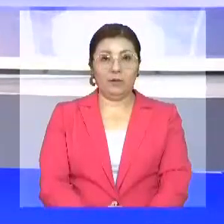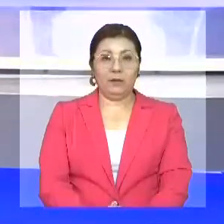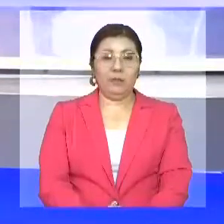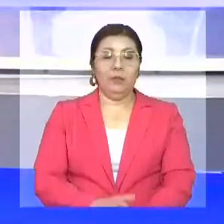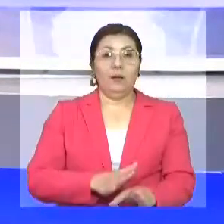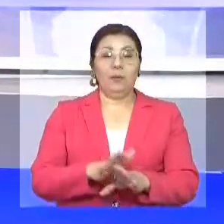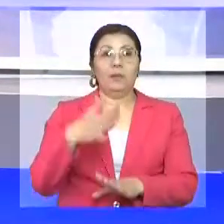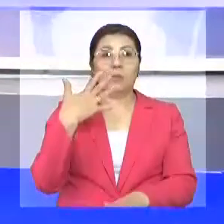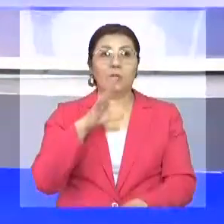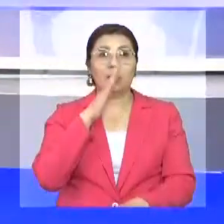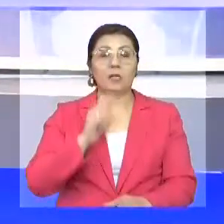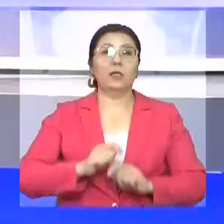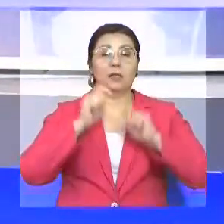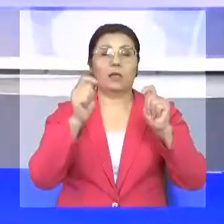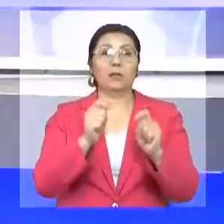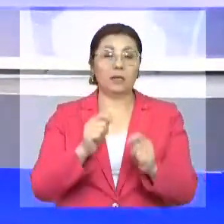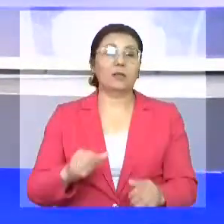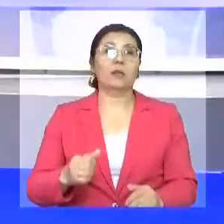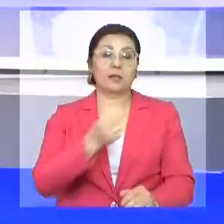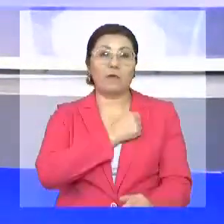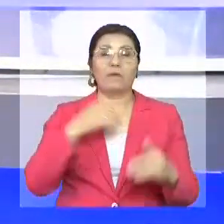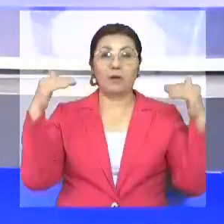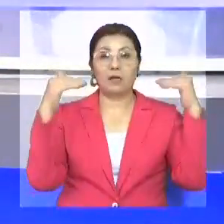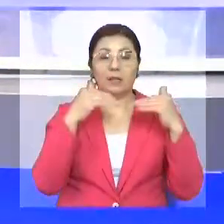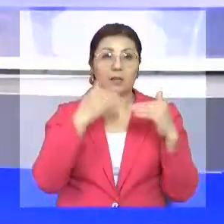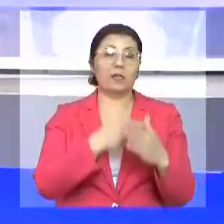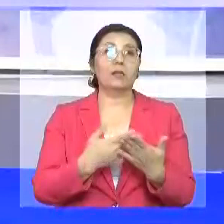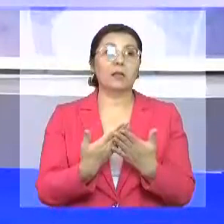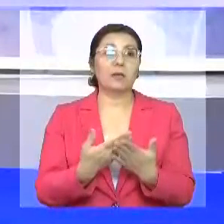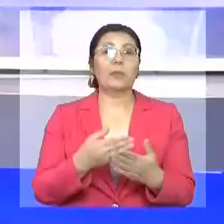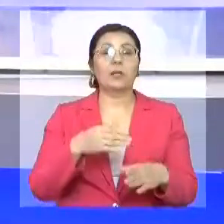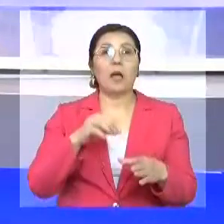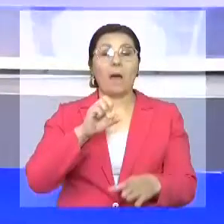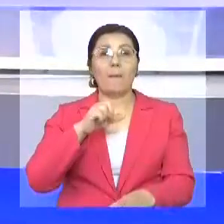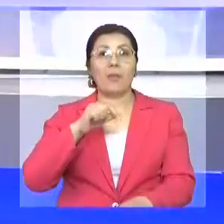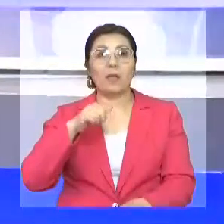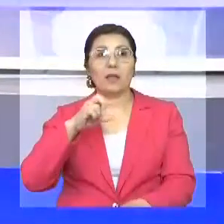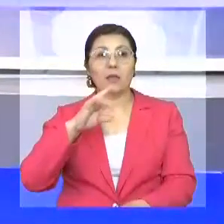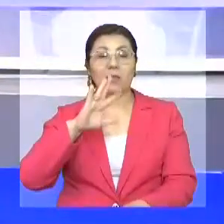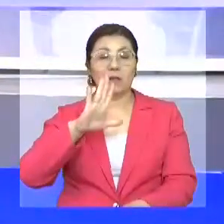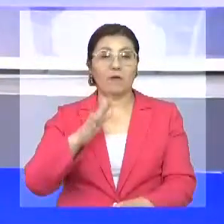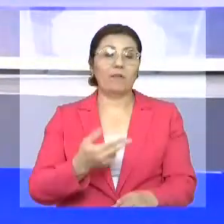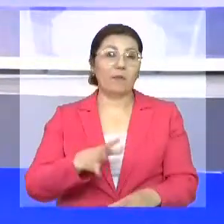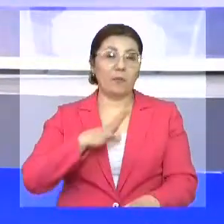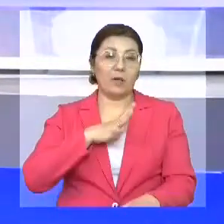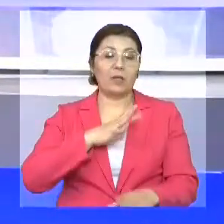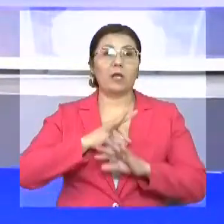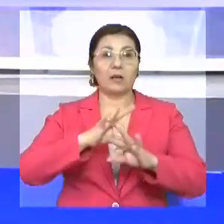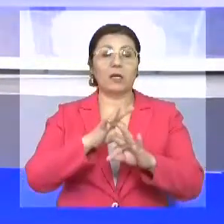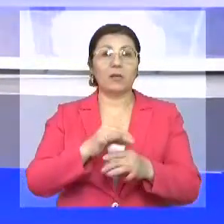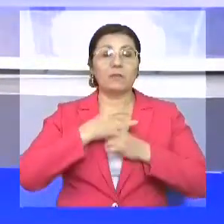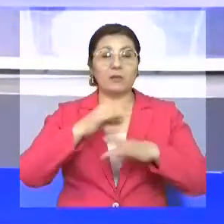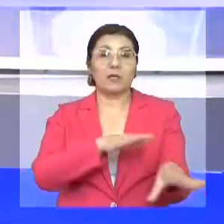исполнилось 50 лет со дня открытия военного института сил воздушной обороны имени талгата бигельдинова в честь Юбилейной даты была организована праздничная